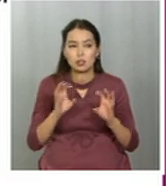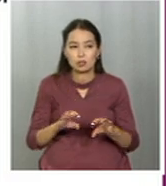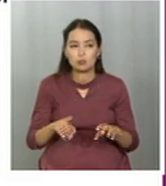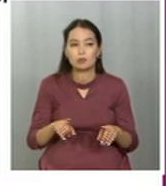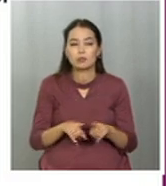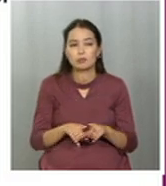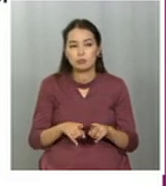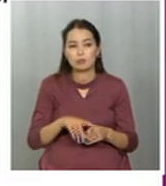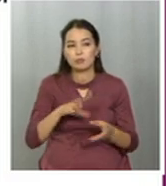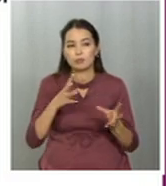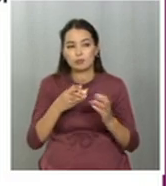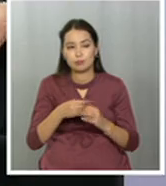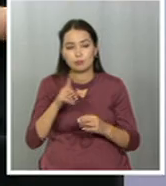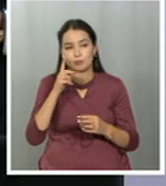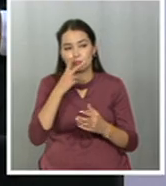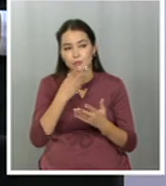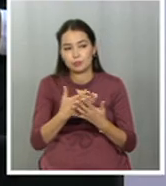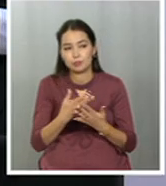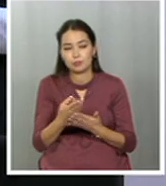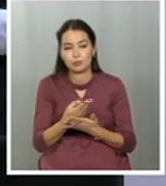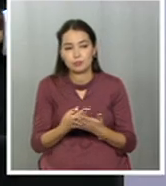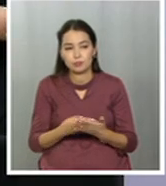шынайы бейнеленеді.